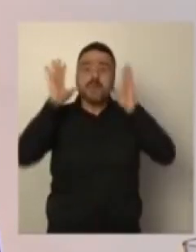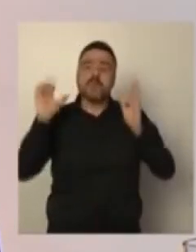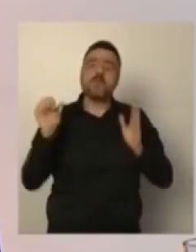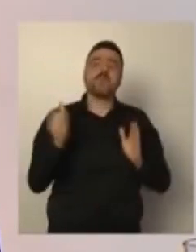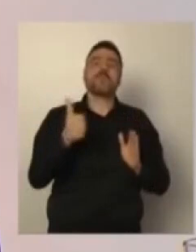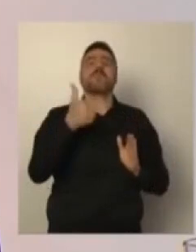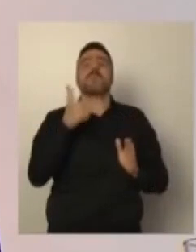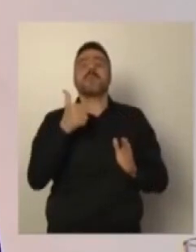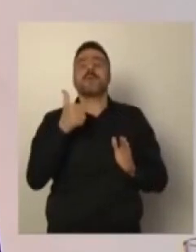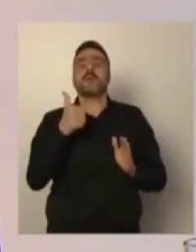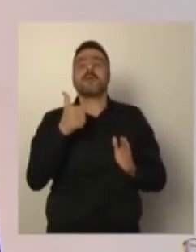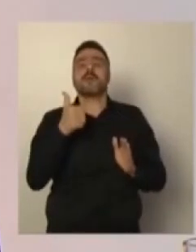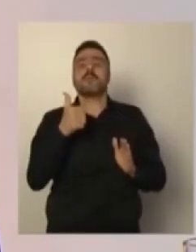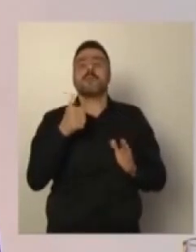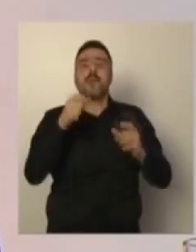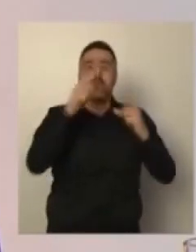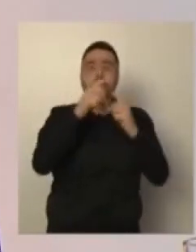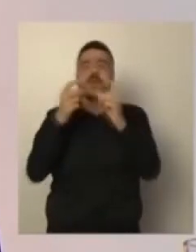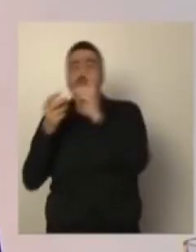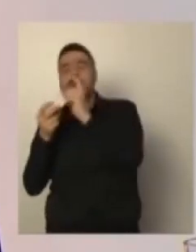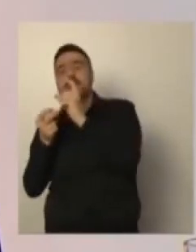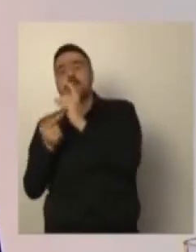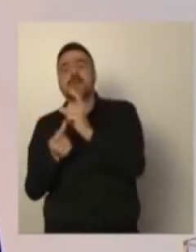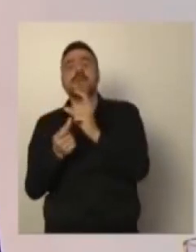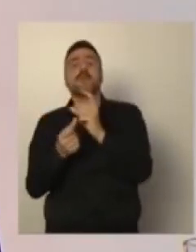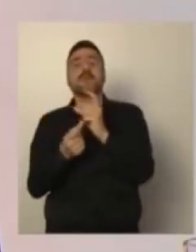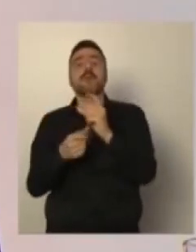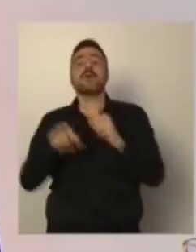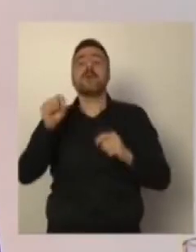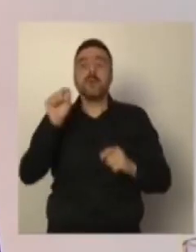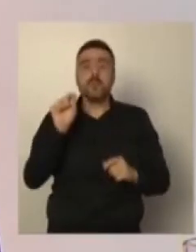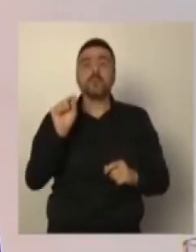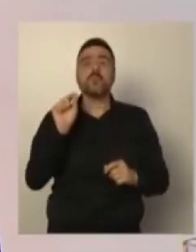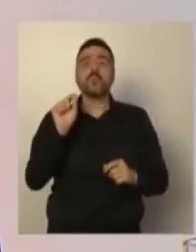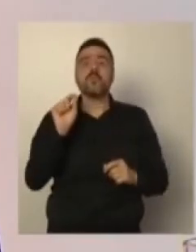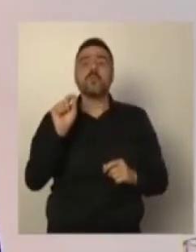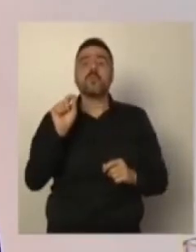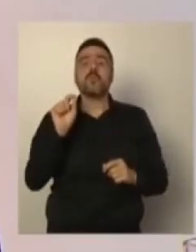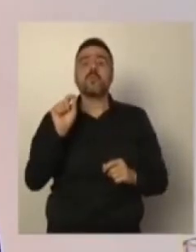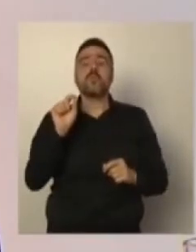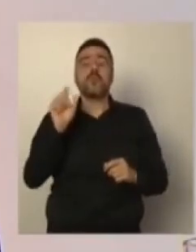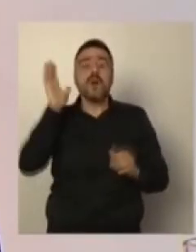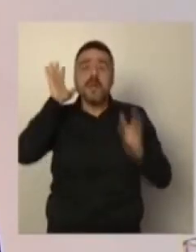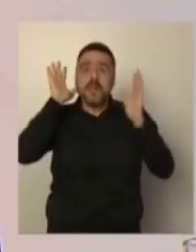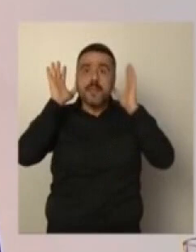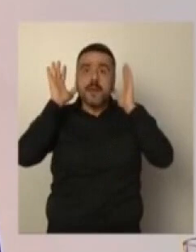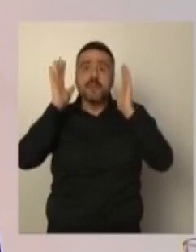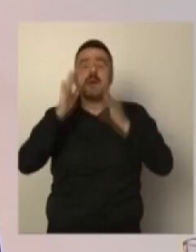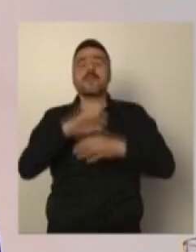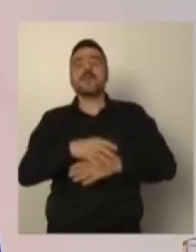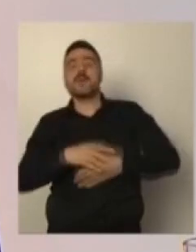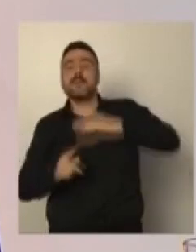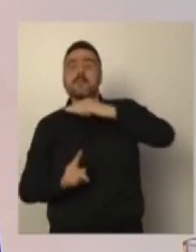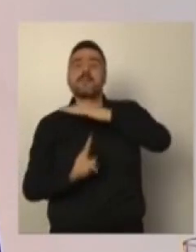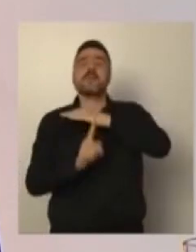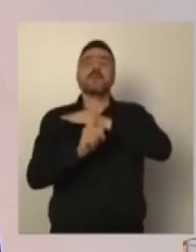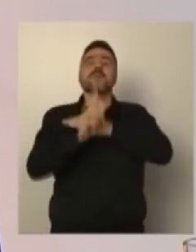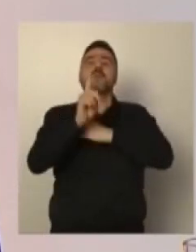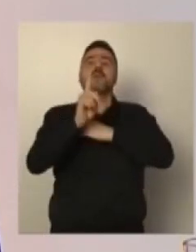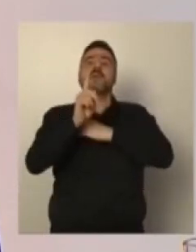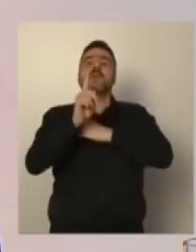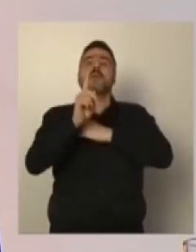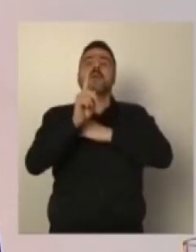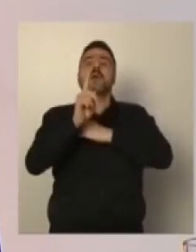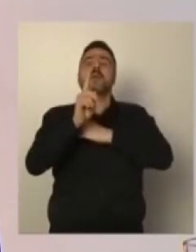Yani Süleyman Çelebi Hazretleri bu olayı çok güzel bir şekilde mısralarına